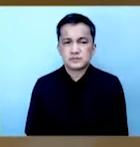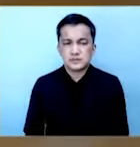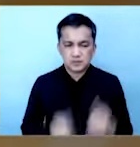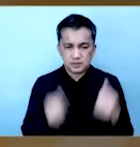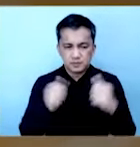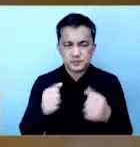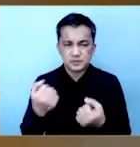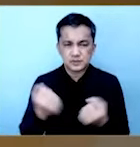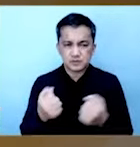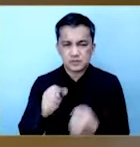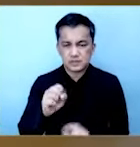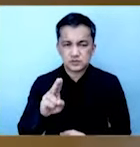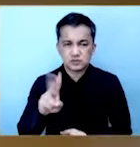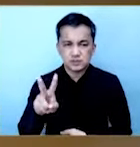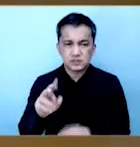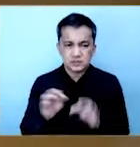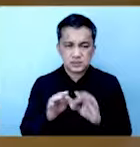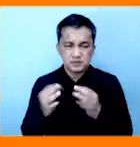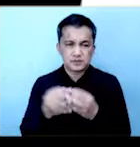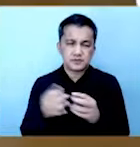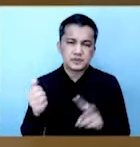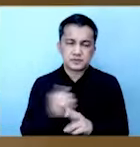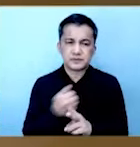ng SUV sa pamilya ng biktima.